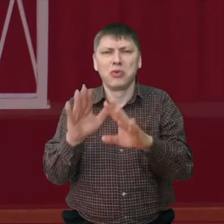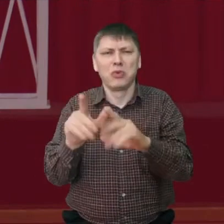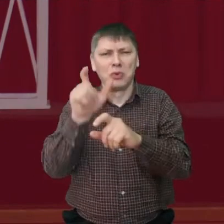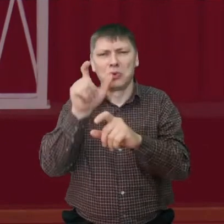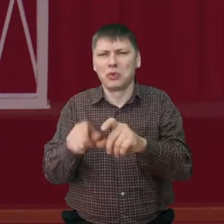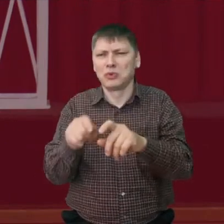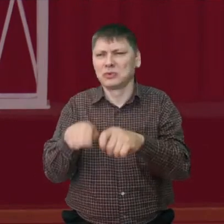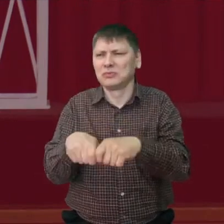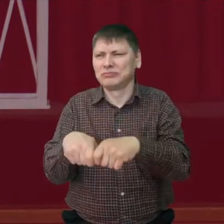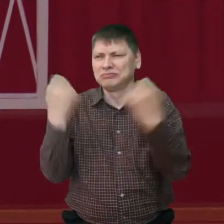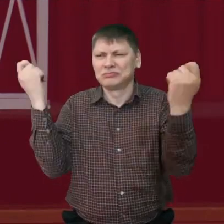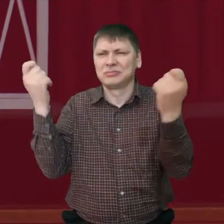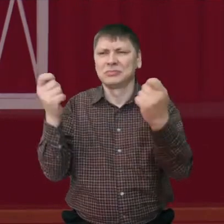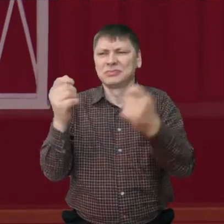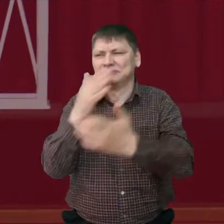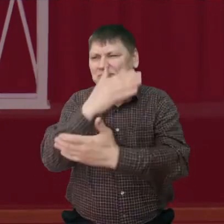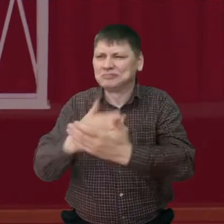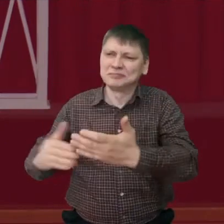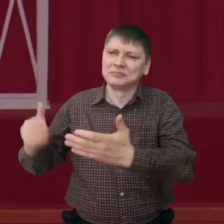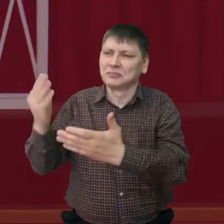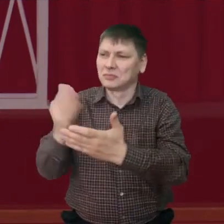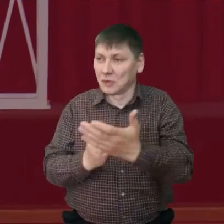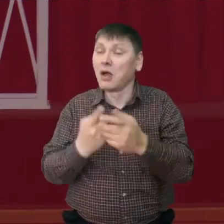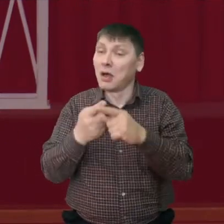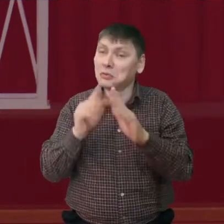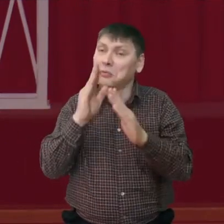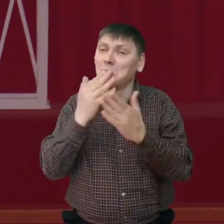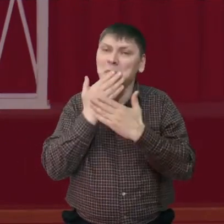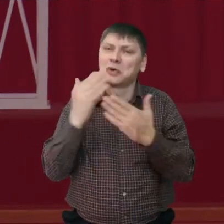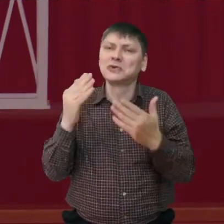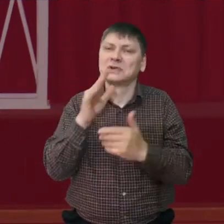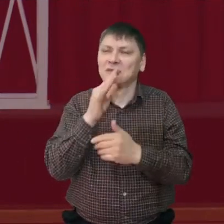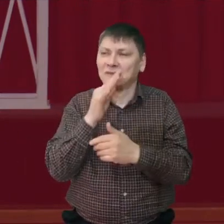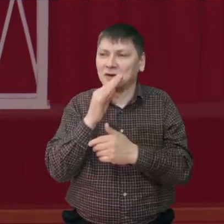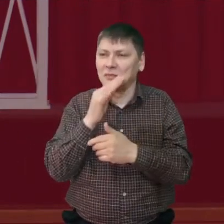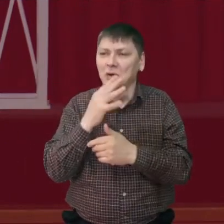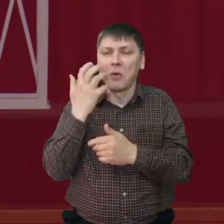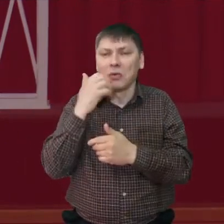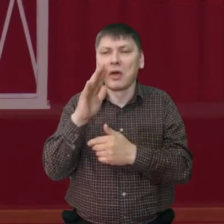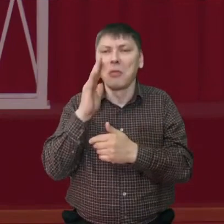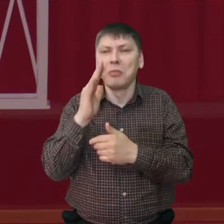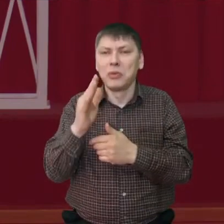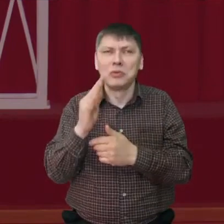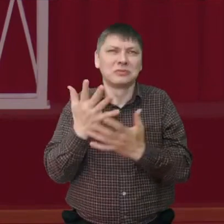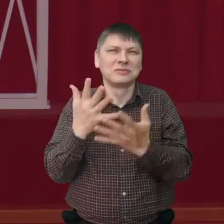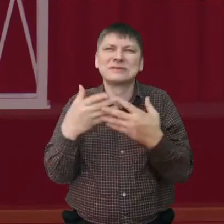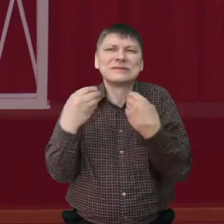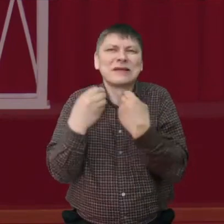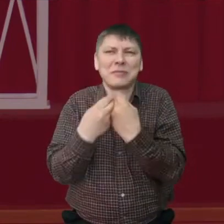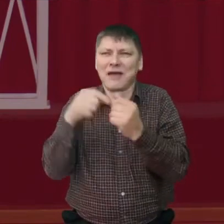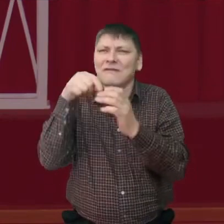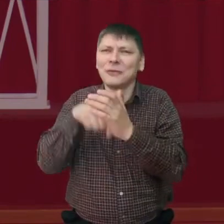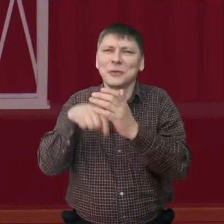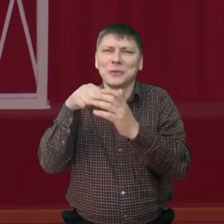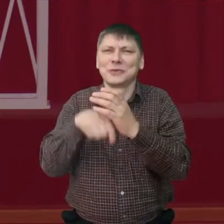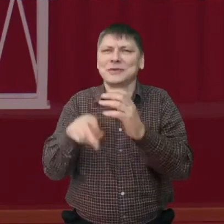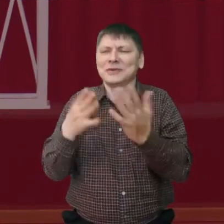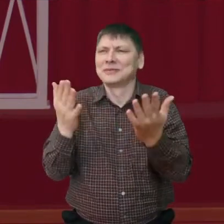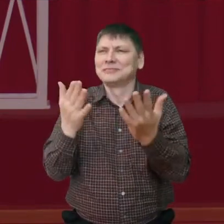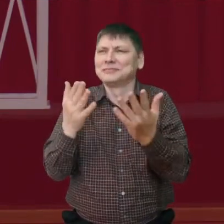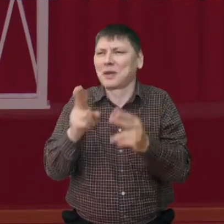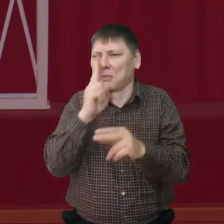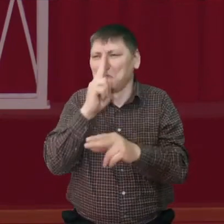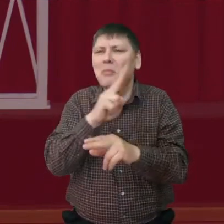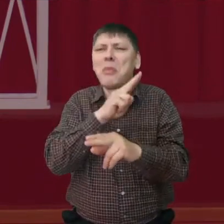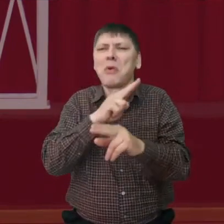людей отмирать. Один из признаков последнего времени, когда будет утрата семейных ценностей, которые